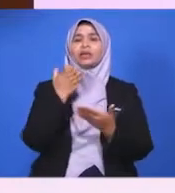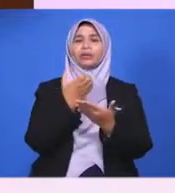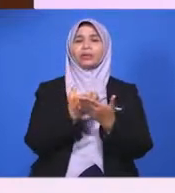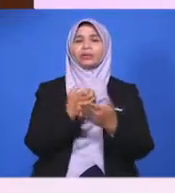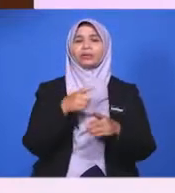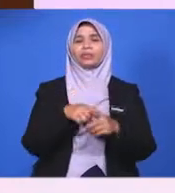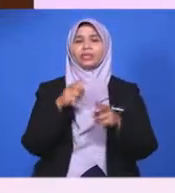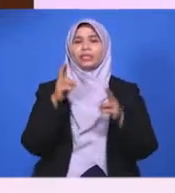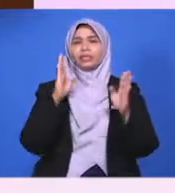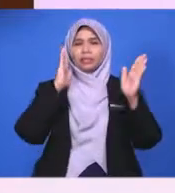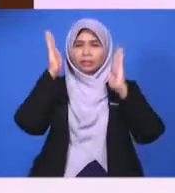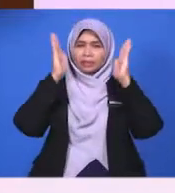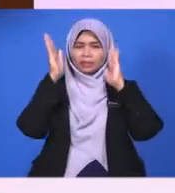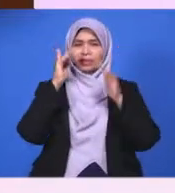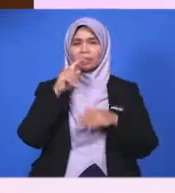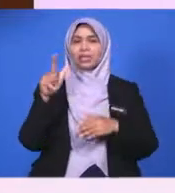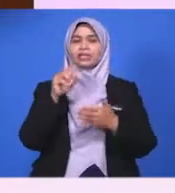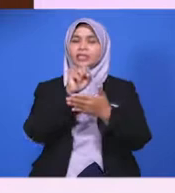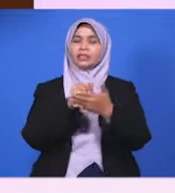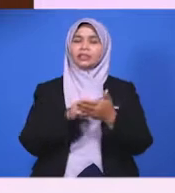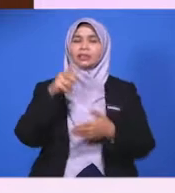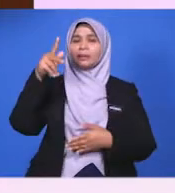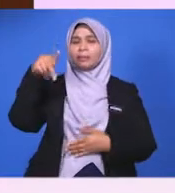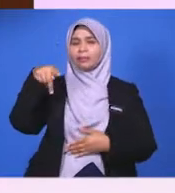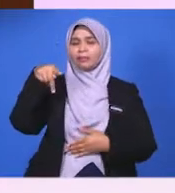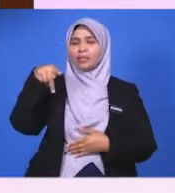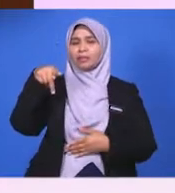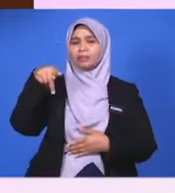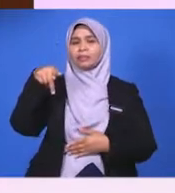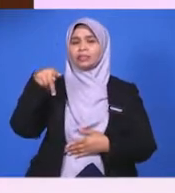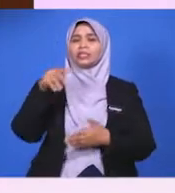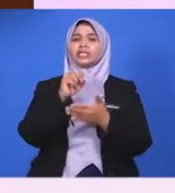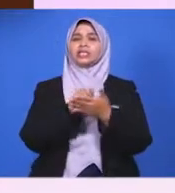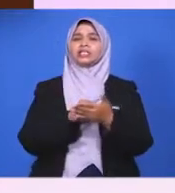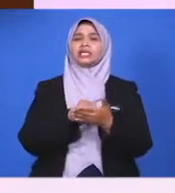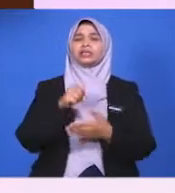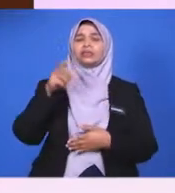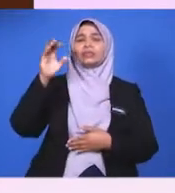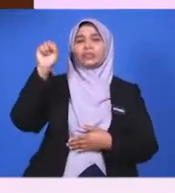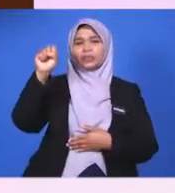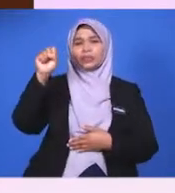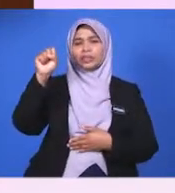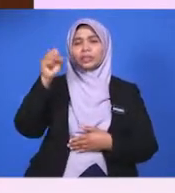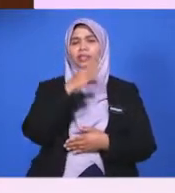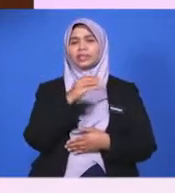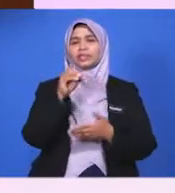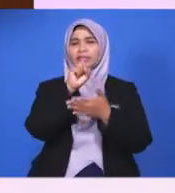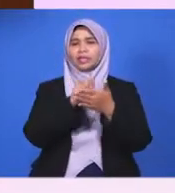di Malaysia ialah sektor prima, sektor sekunder dan sektor